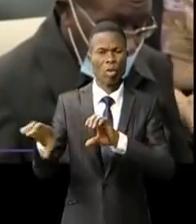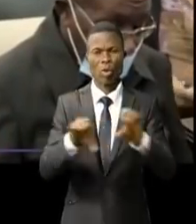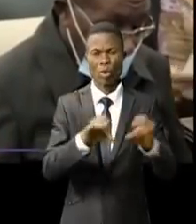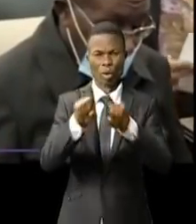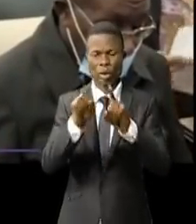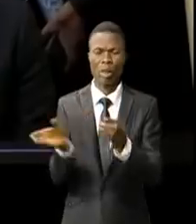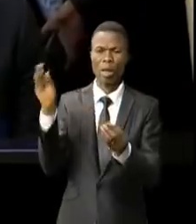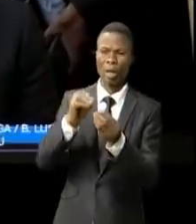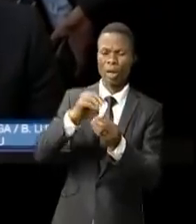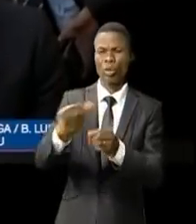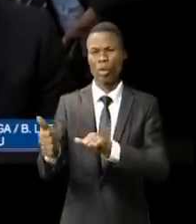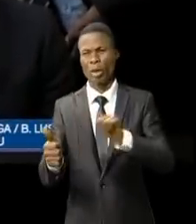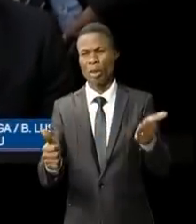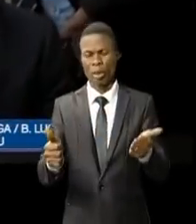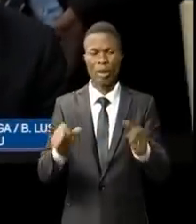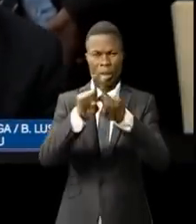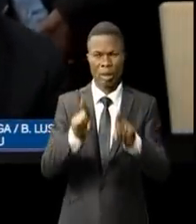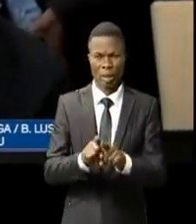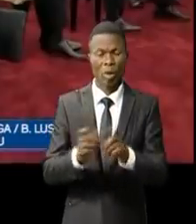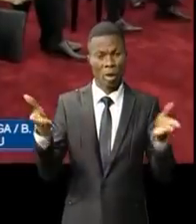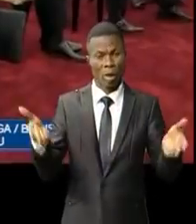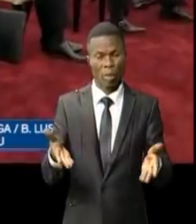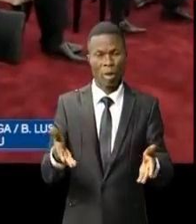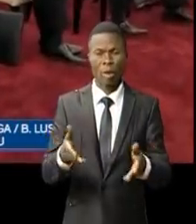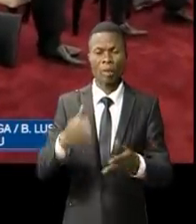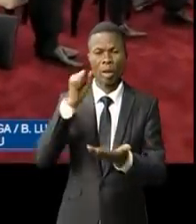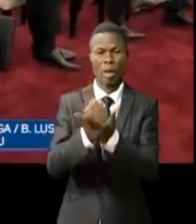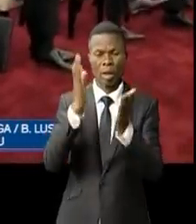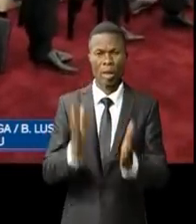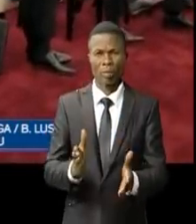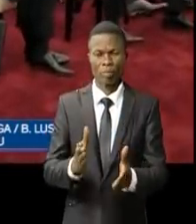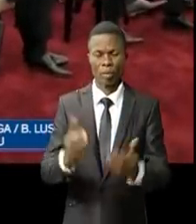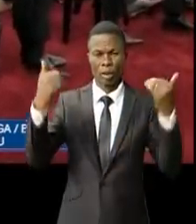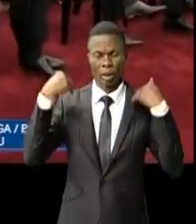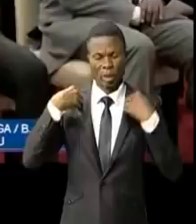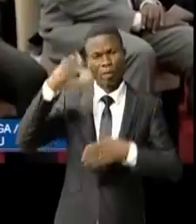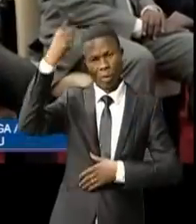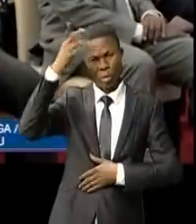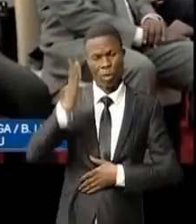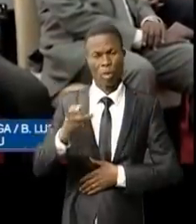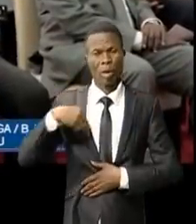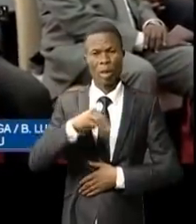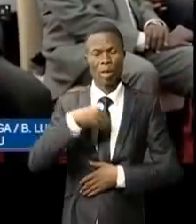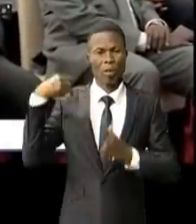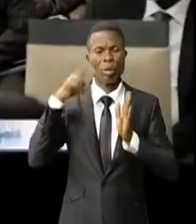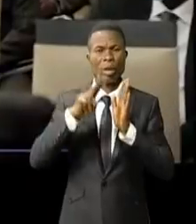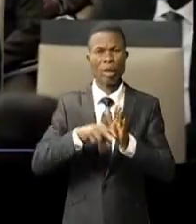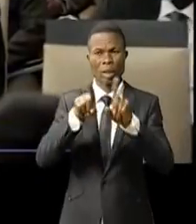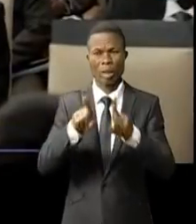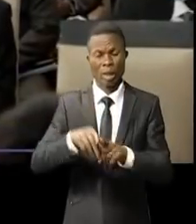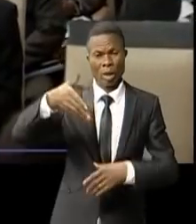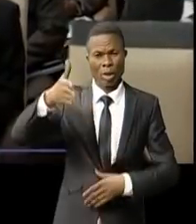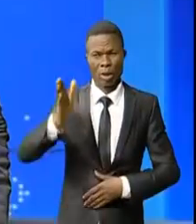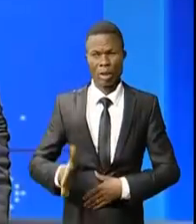la complémentarité. On prit également part à ces dialogues les ambassadeurs et chefs des missions diplomatiques, les membres du gouvernement et les